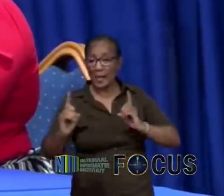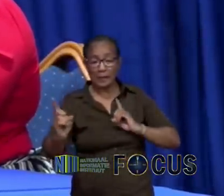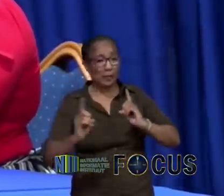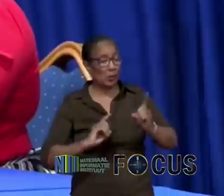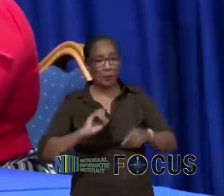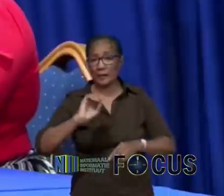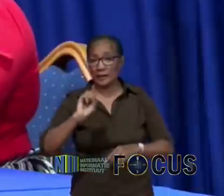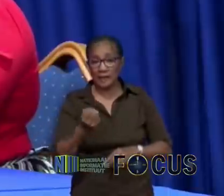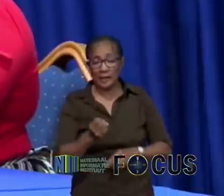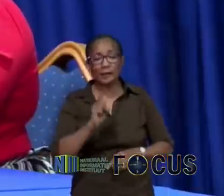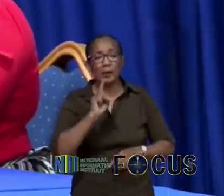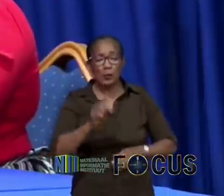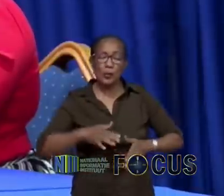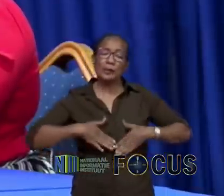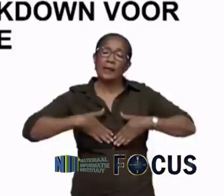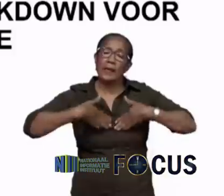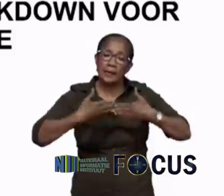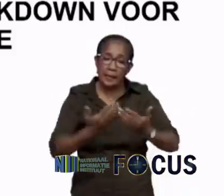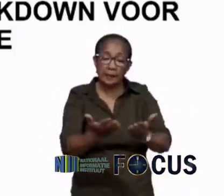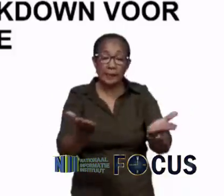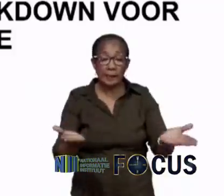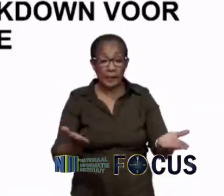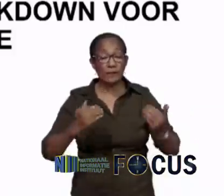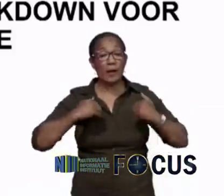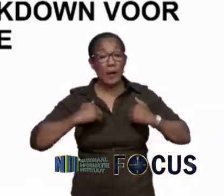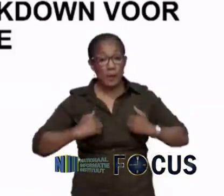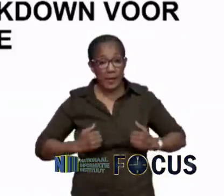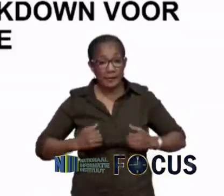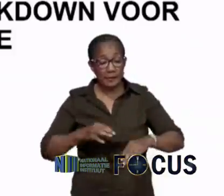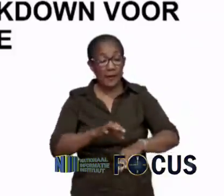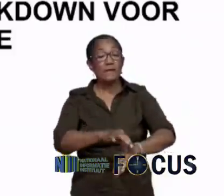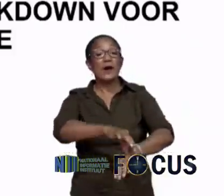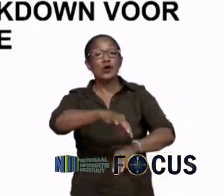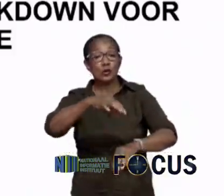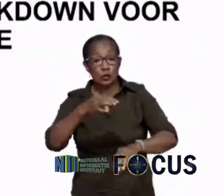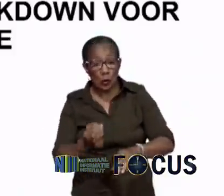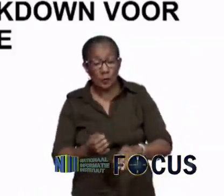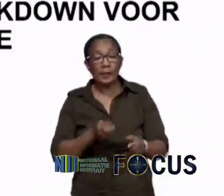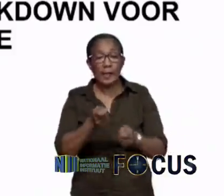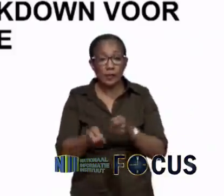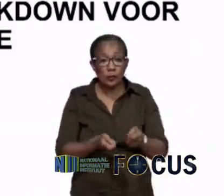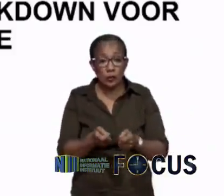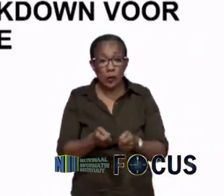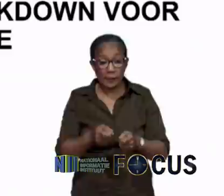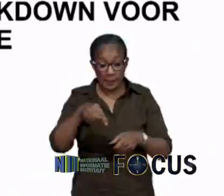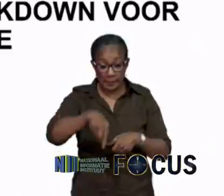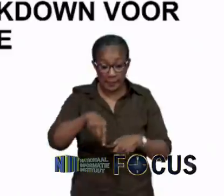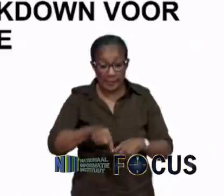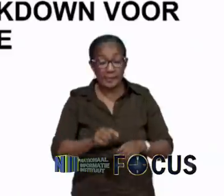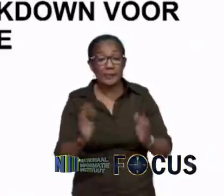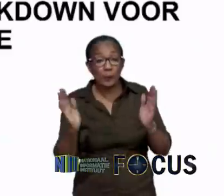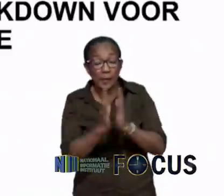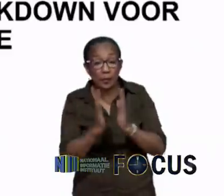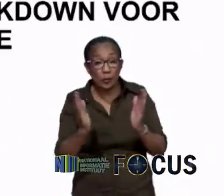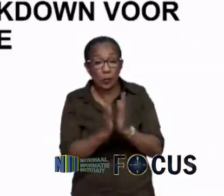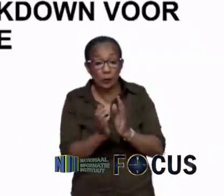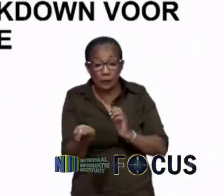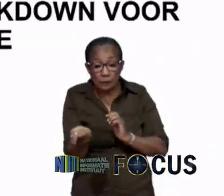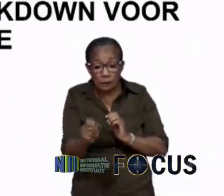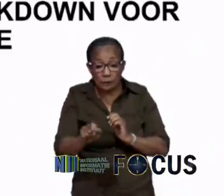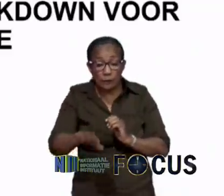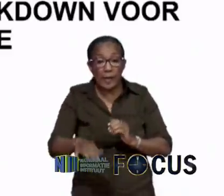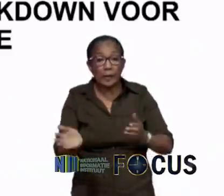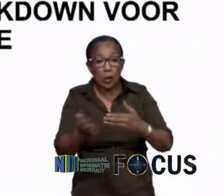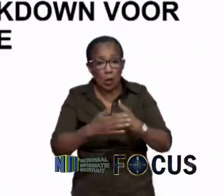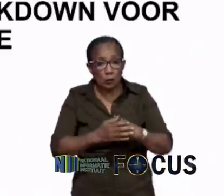moest die aangelegenheid na de sma voor gezonde versie in dat ding die is aan elkaar lockdown, dat de sma kan